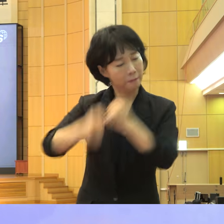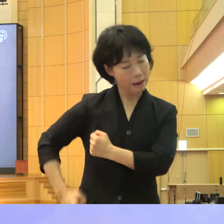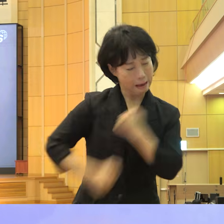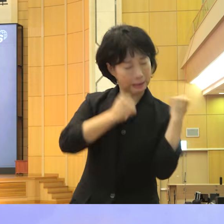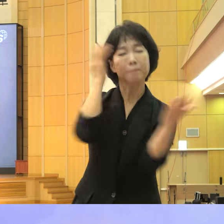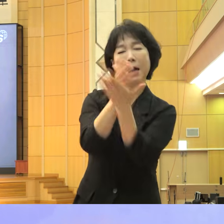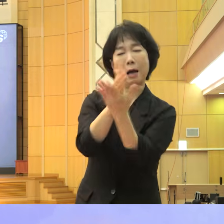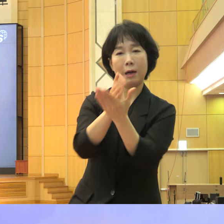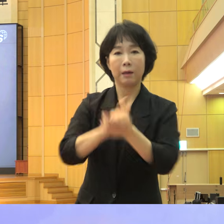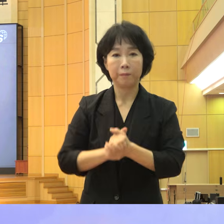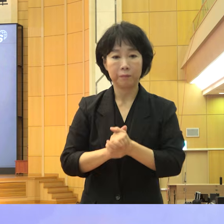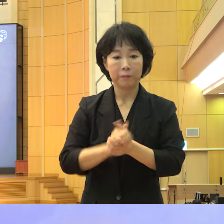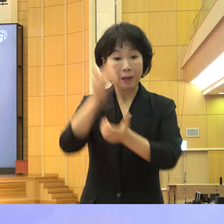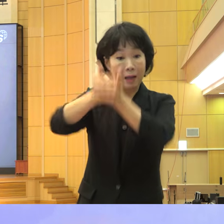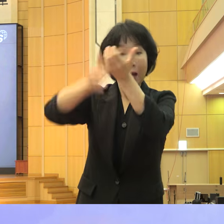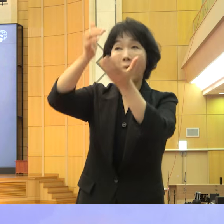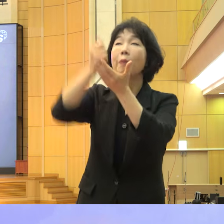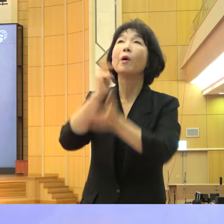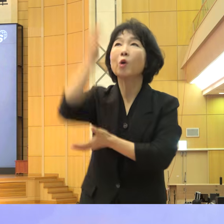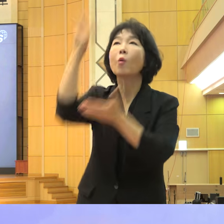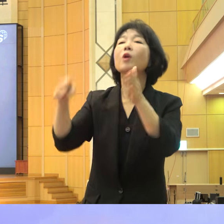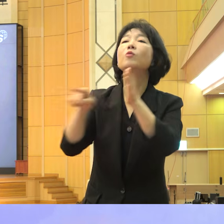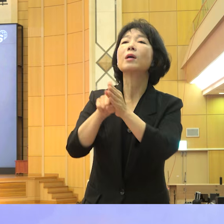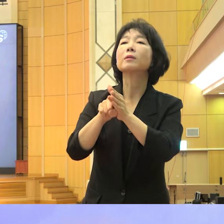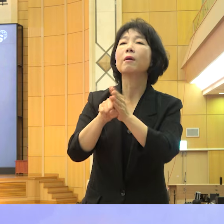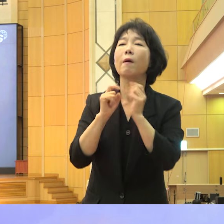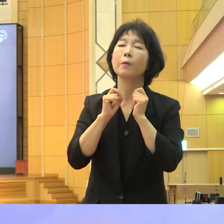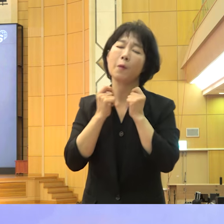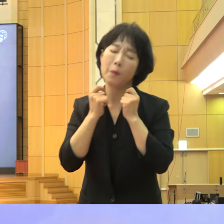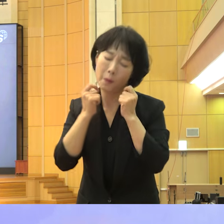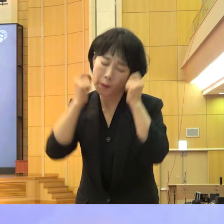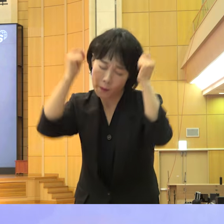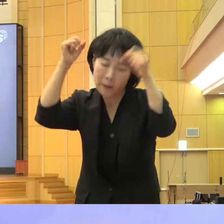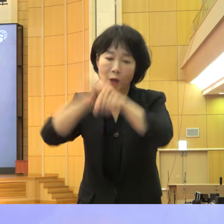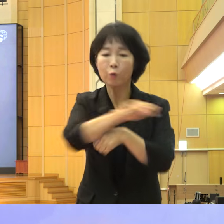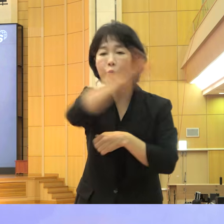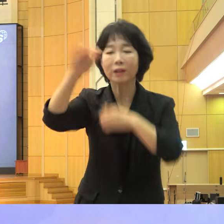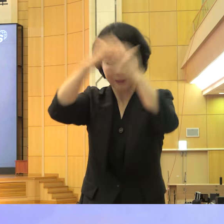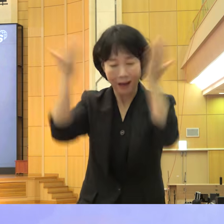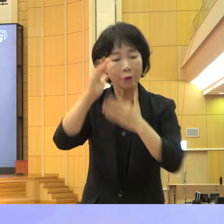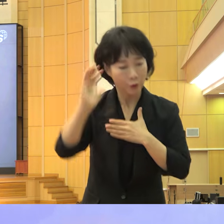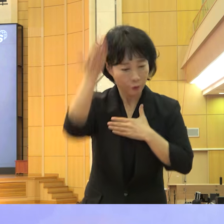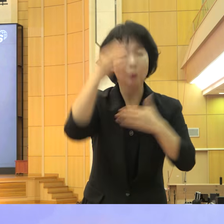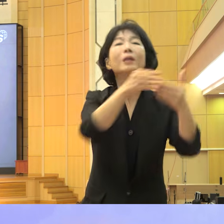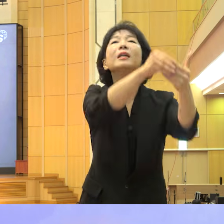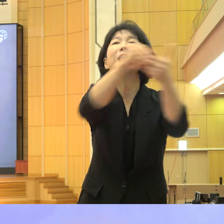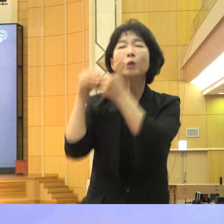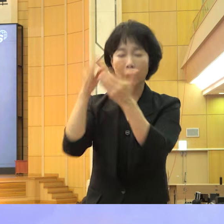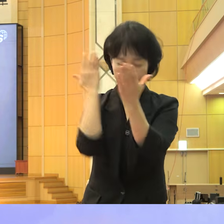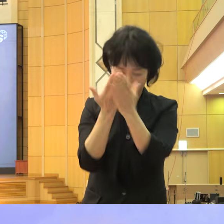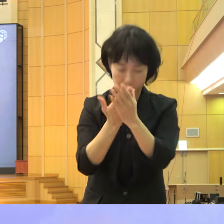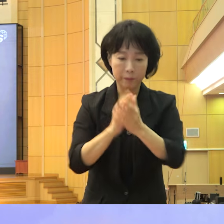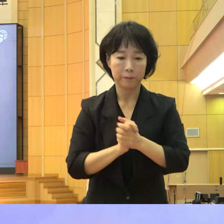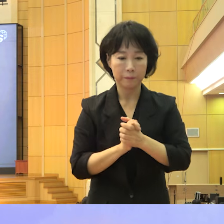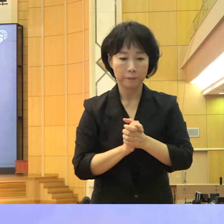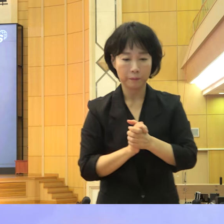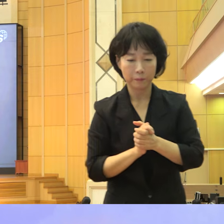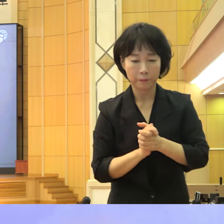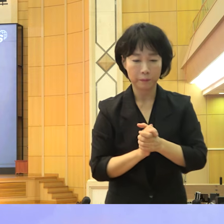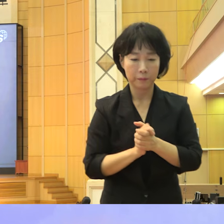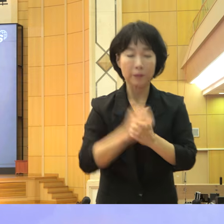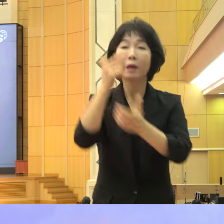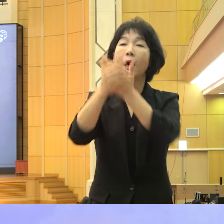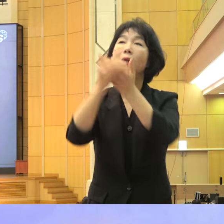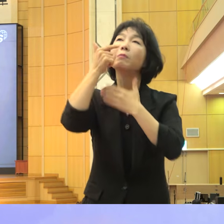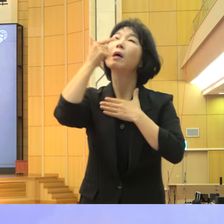않게 하시고 하나님의 영광을 위해서 힘쓰고 애쓰는 저희 모두가 되게 인도하여 주옵소서.